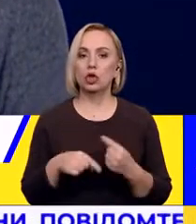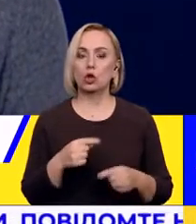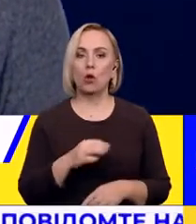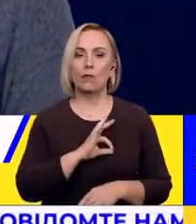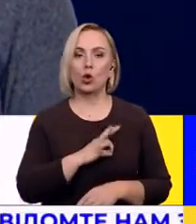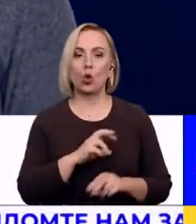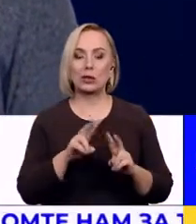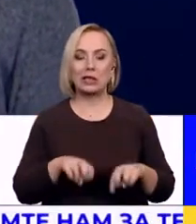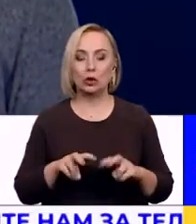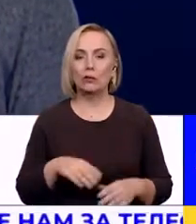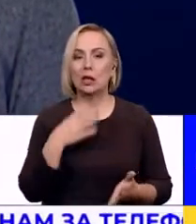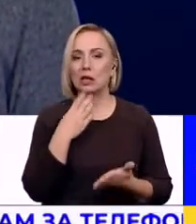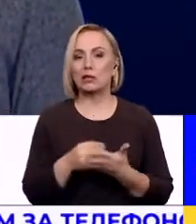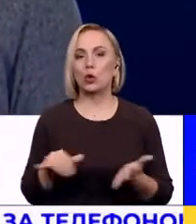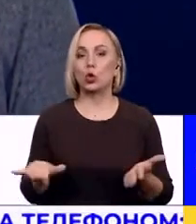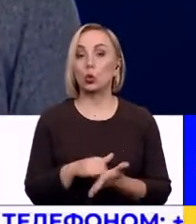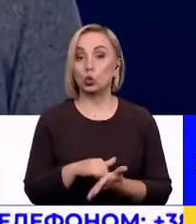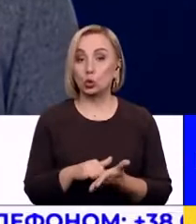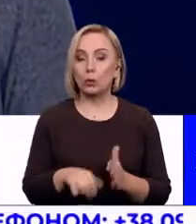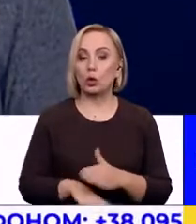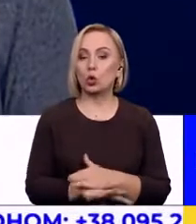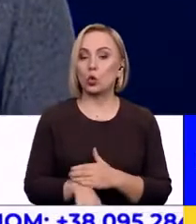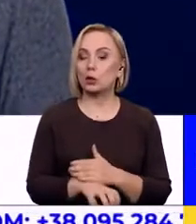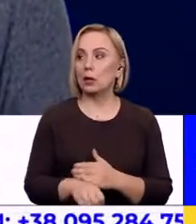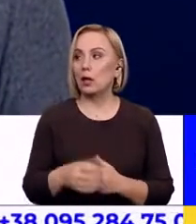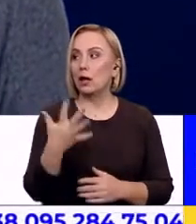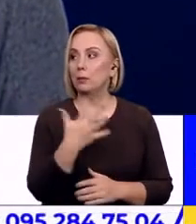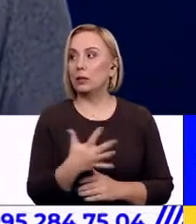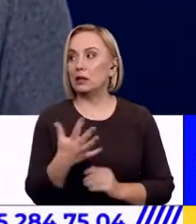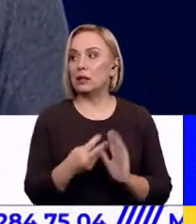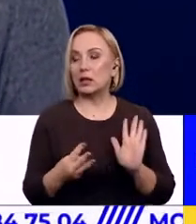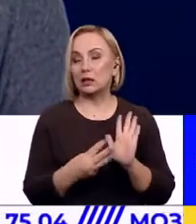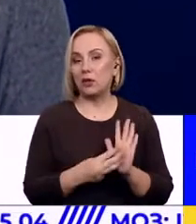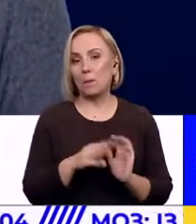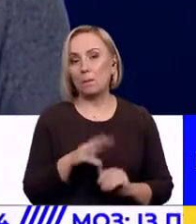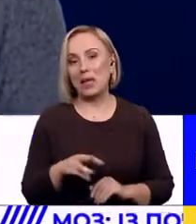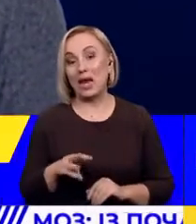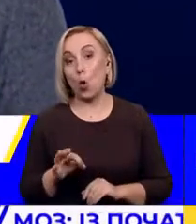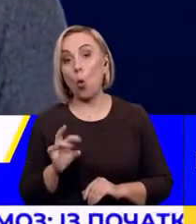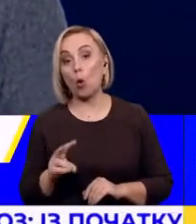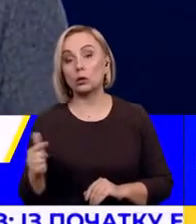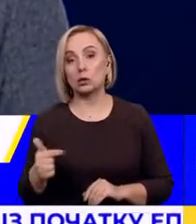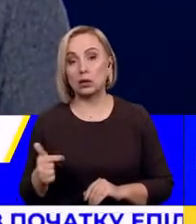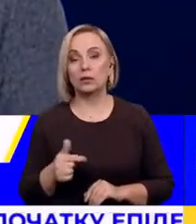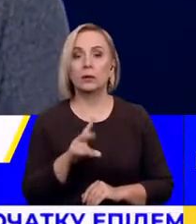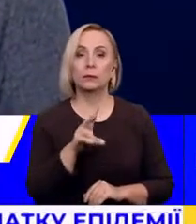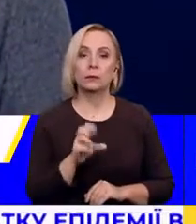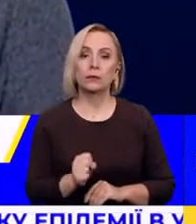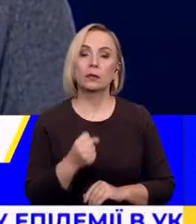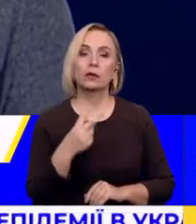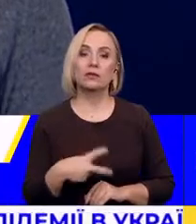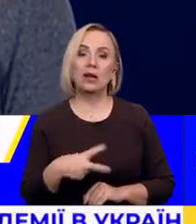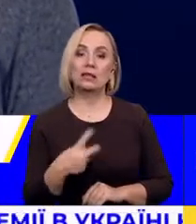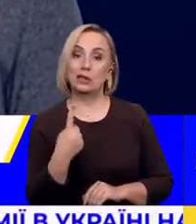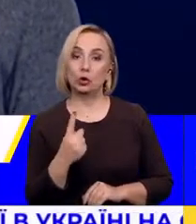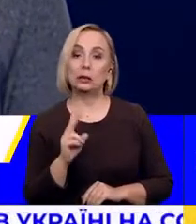своєму ютуб-каналі про розкрадання 58 мільйонів гривень на 21 КТ,